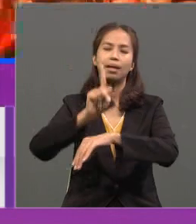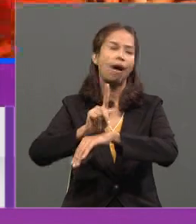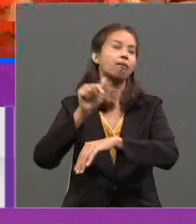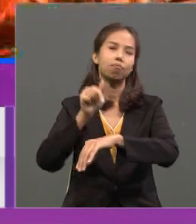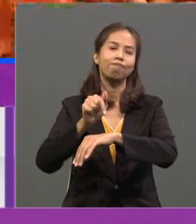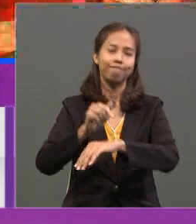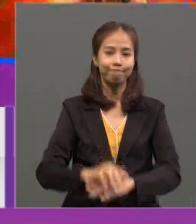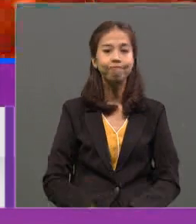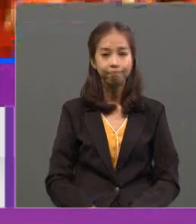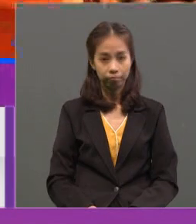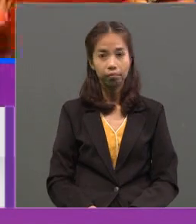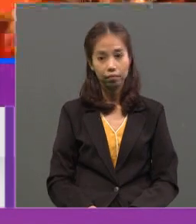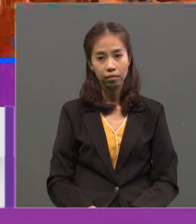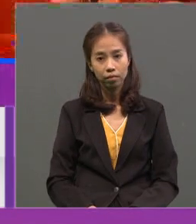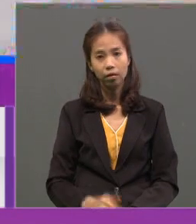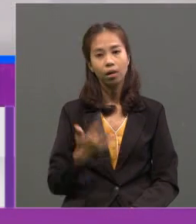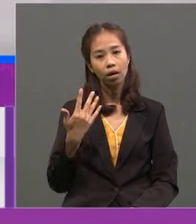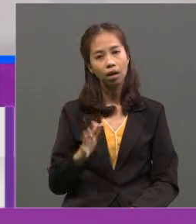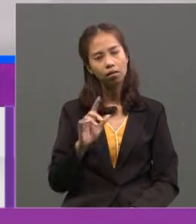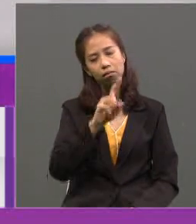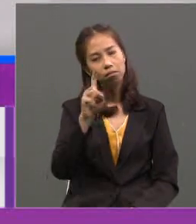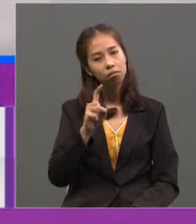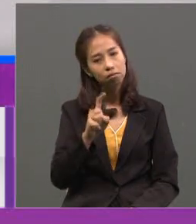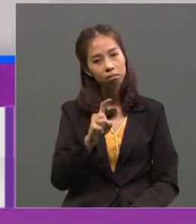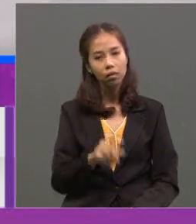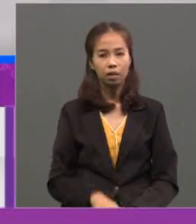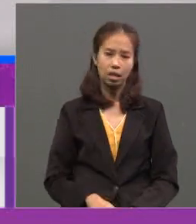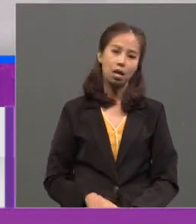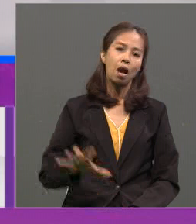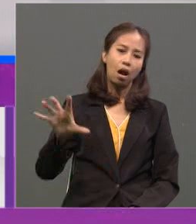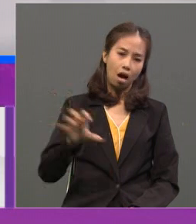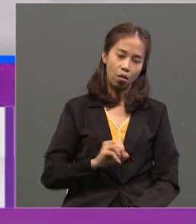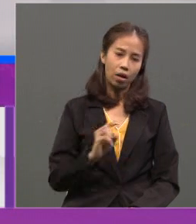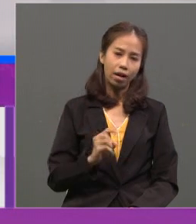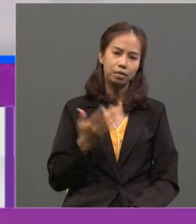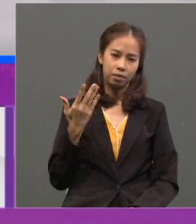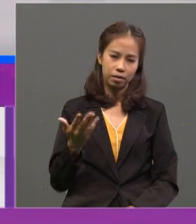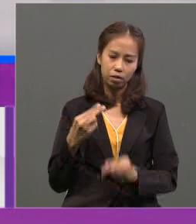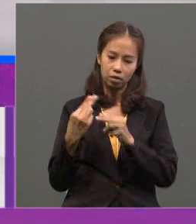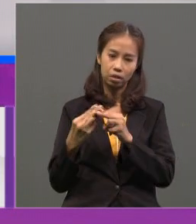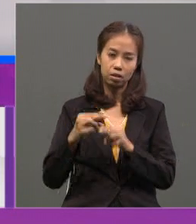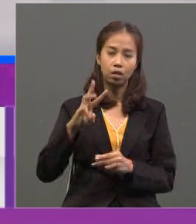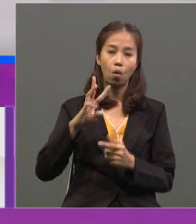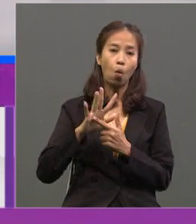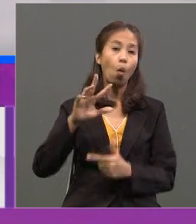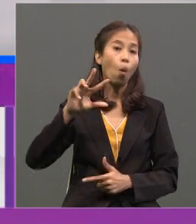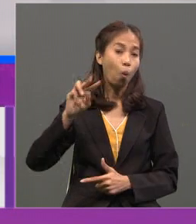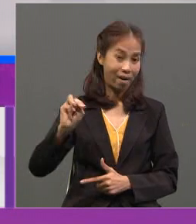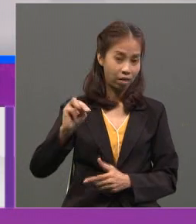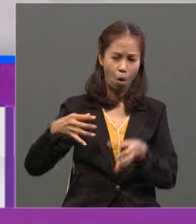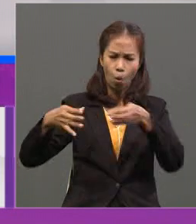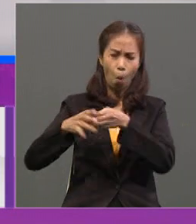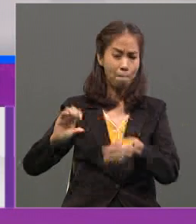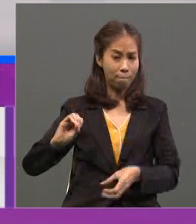อาจาร์ครั ที่มีทางออกทางเรื่บอกวาท่อยางงนเอาคนกลางในปักร่มอย่อาาร์ วั dentor มาเป็แทนหน